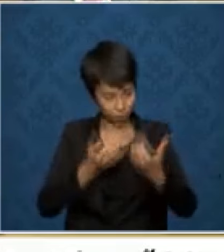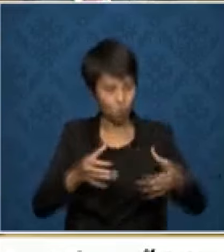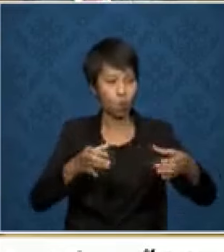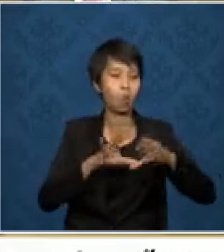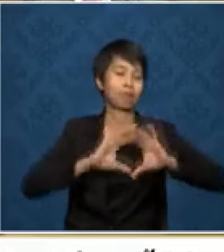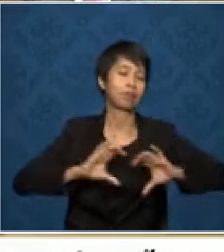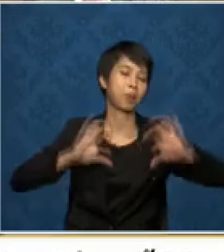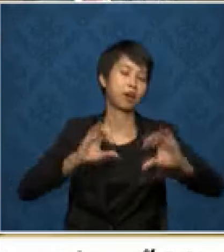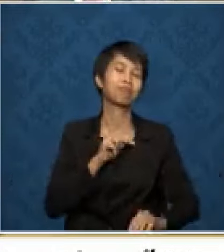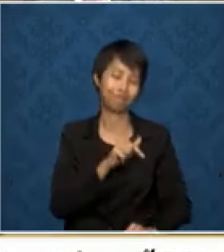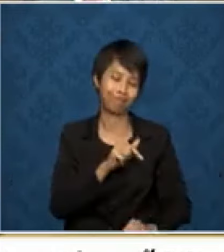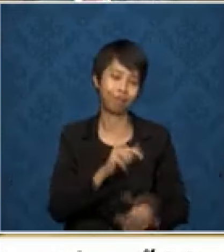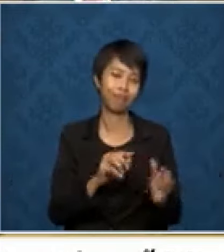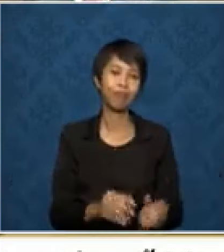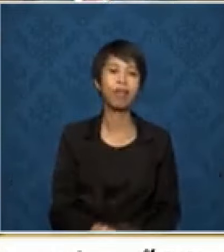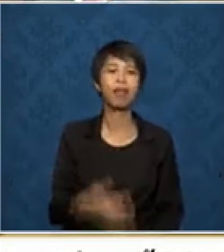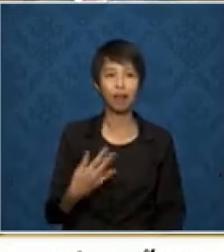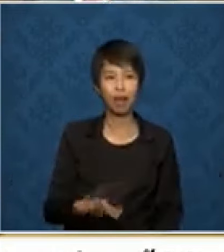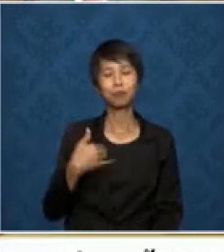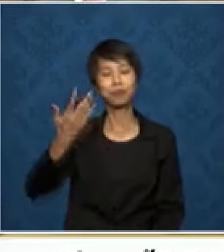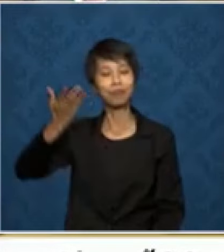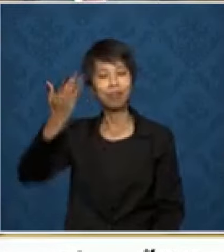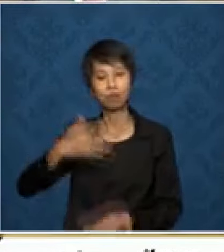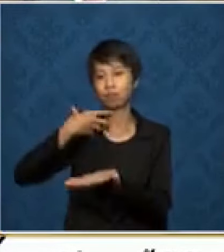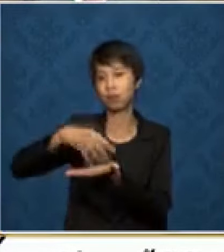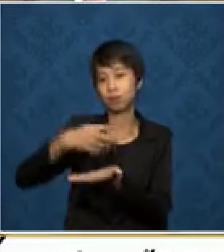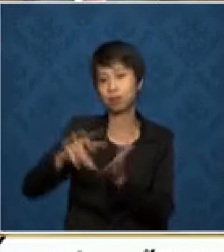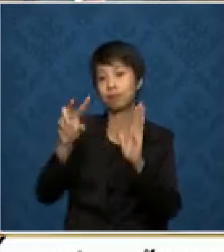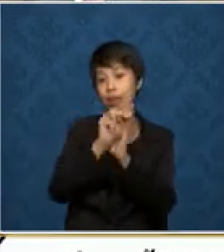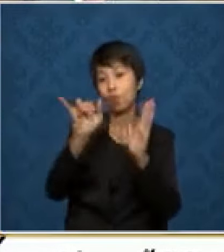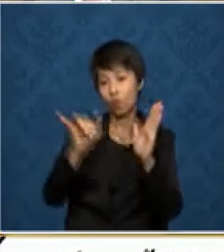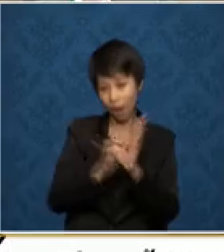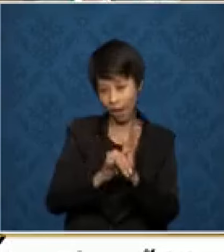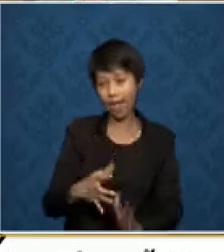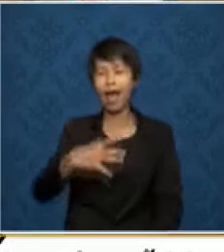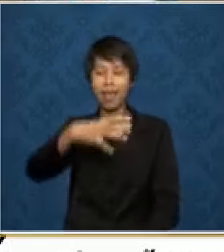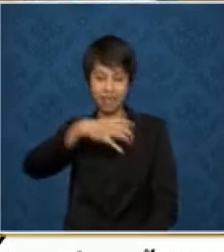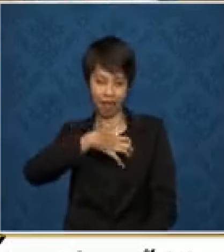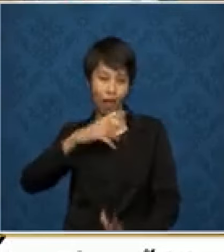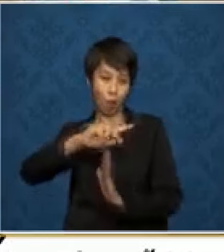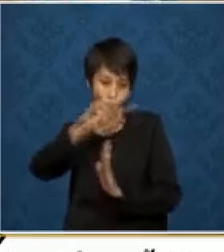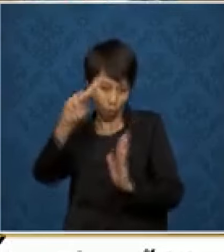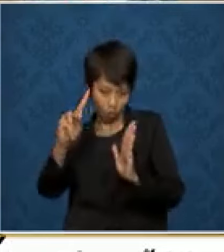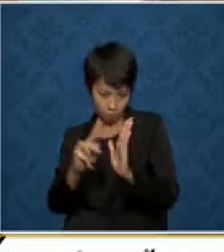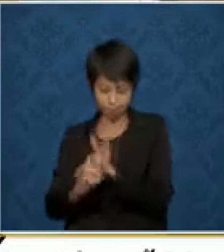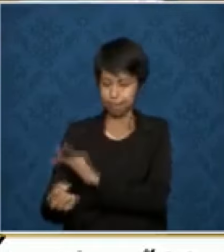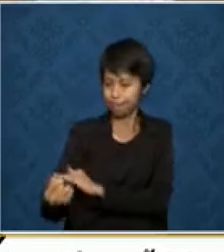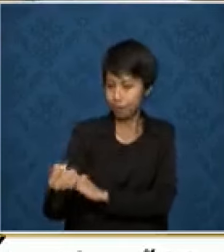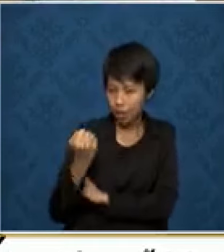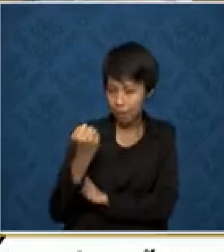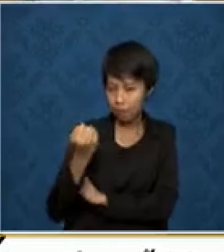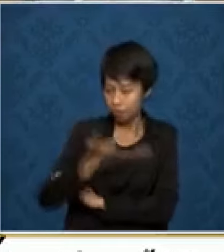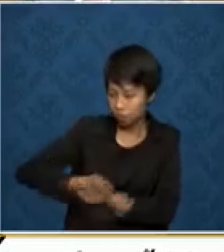ราษฎรและเป็นผู้ประกาศนโยบายจะทำหลักนิติธรรมที่เข้มแข็งให้